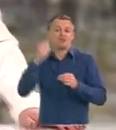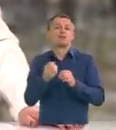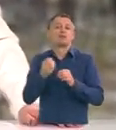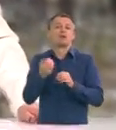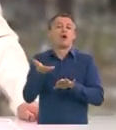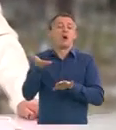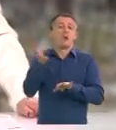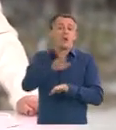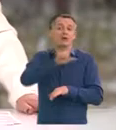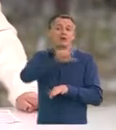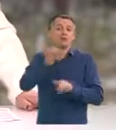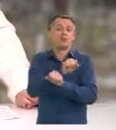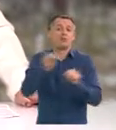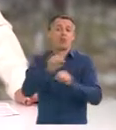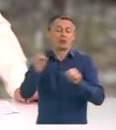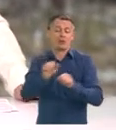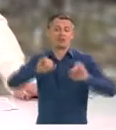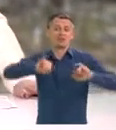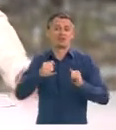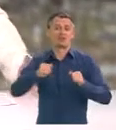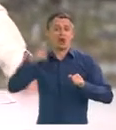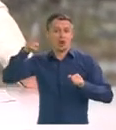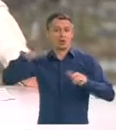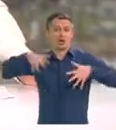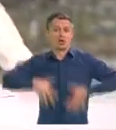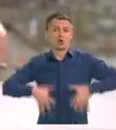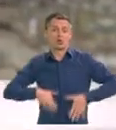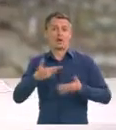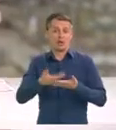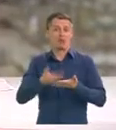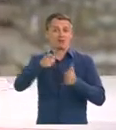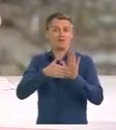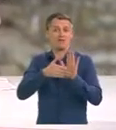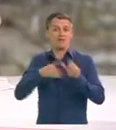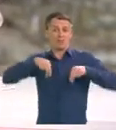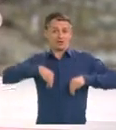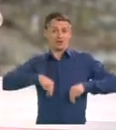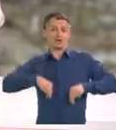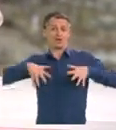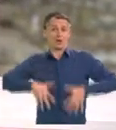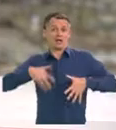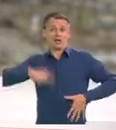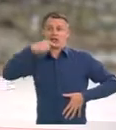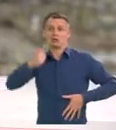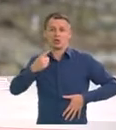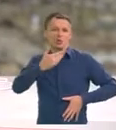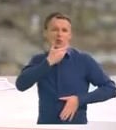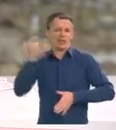bombardamentelor care au loc în continuare în Ucraina. Pentru aceste fapte, spune președintele Zelenski, nu există